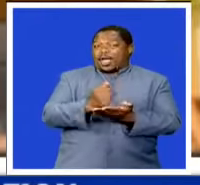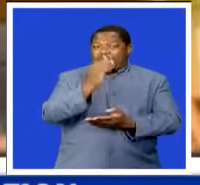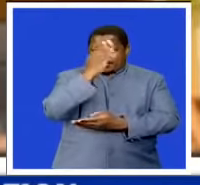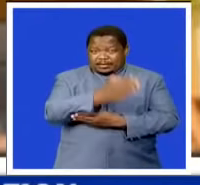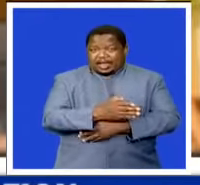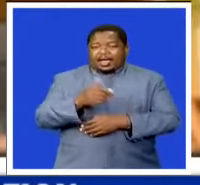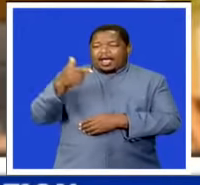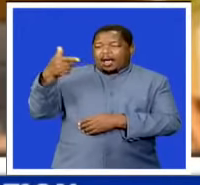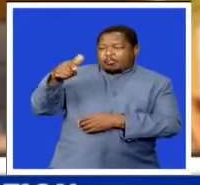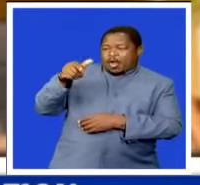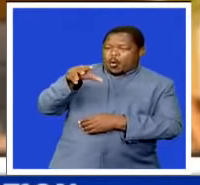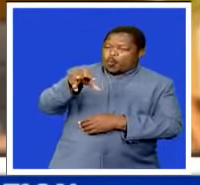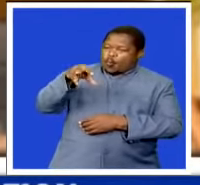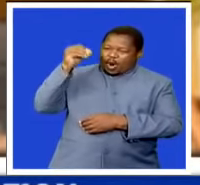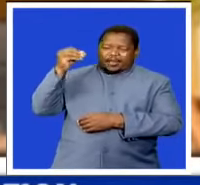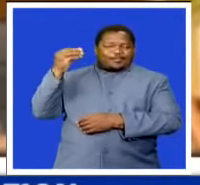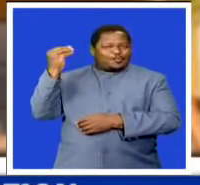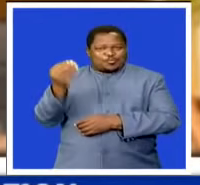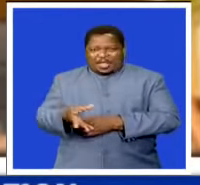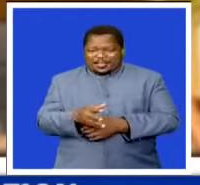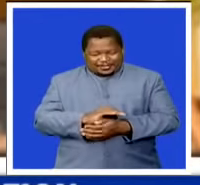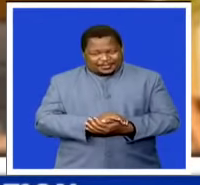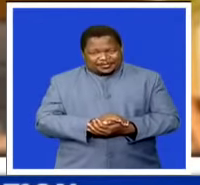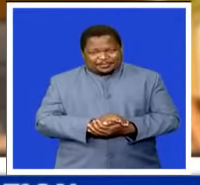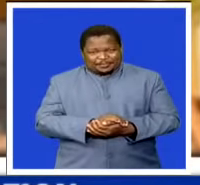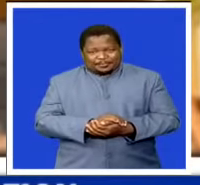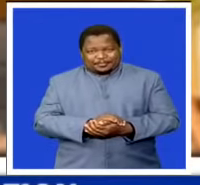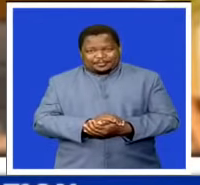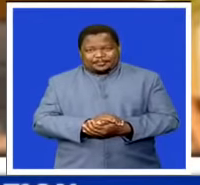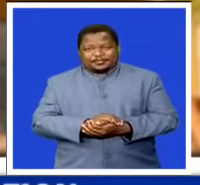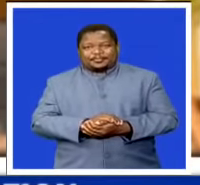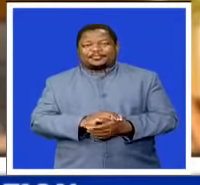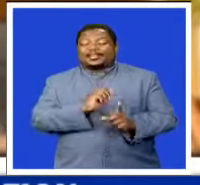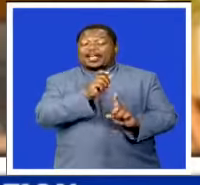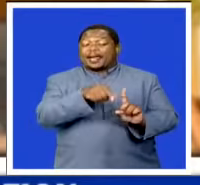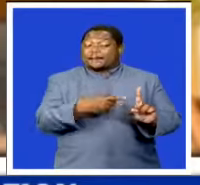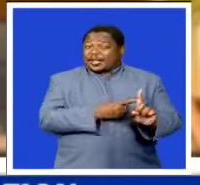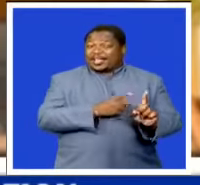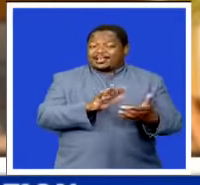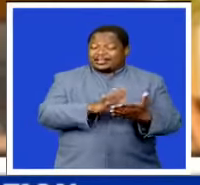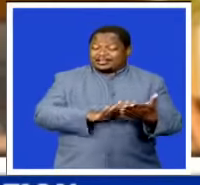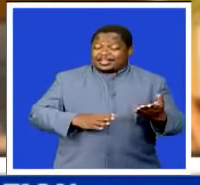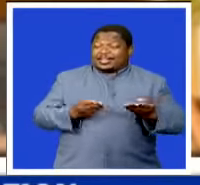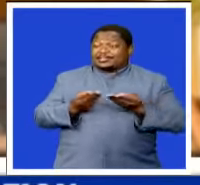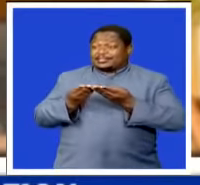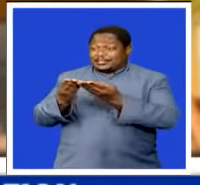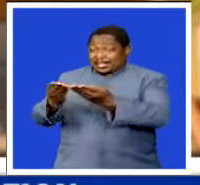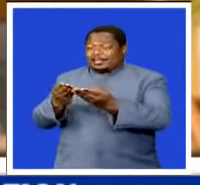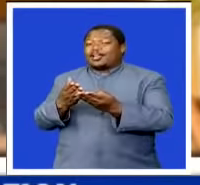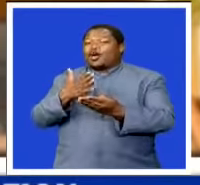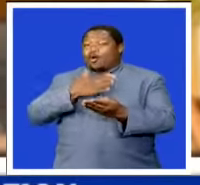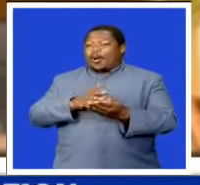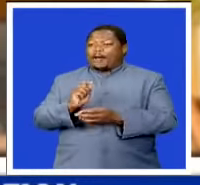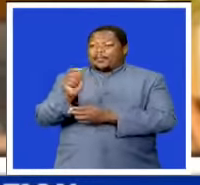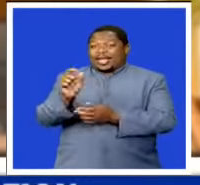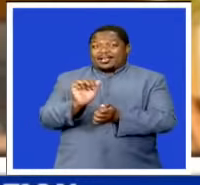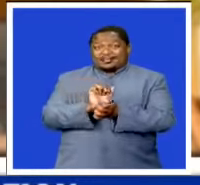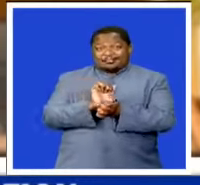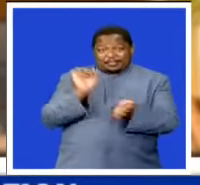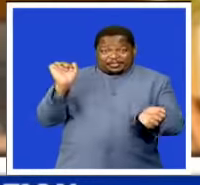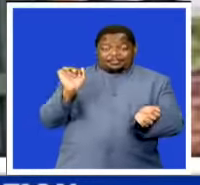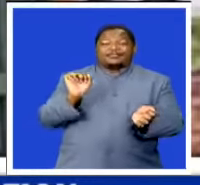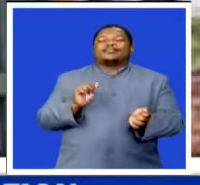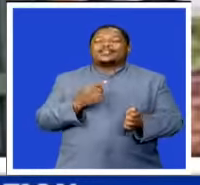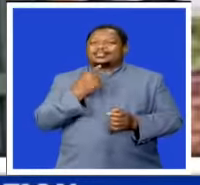Emaphepheni akhe ekucela kutokela ngephandle mnisi waveta ukuthi ungumuntu logula ngesibinzi kanzi lokhu kudinga adle